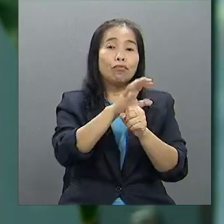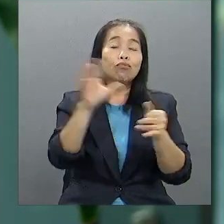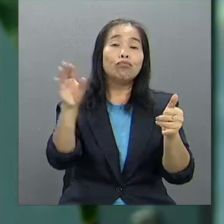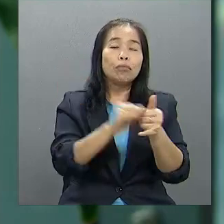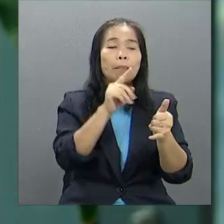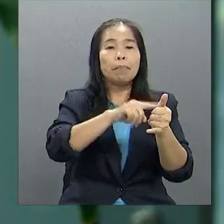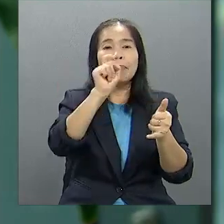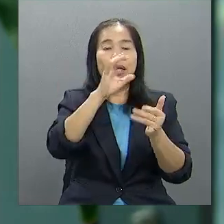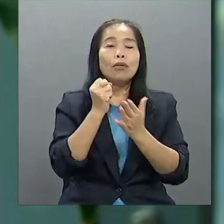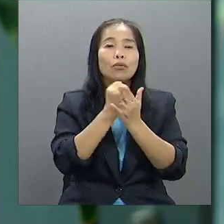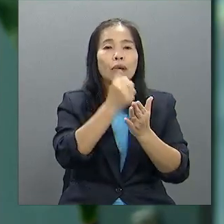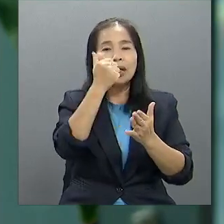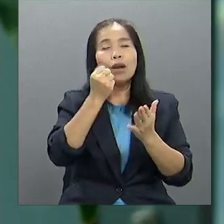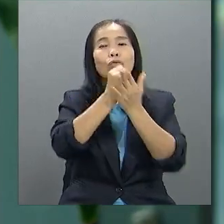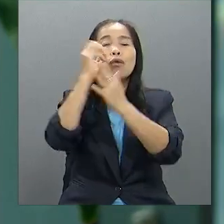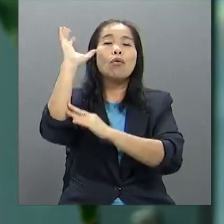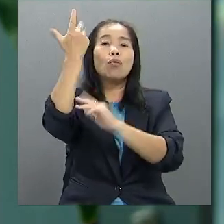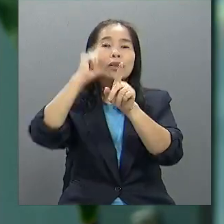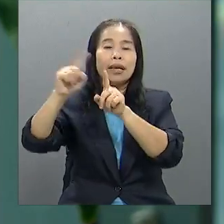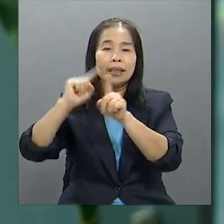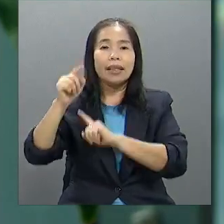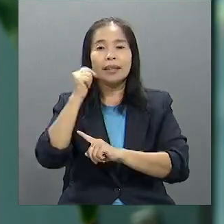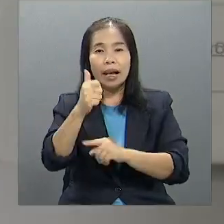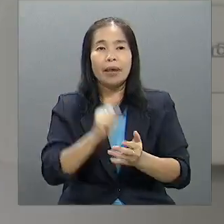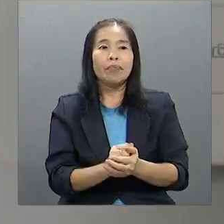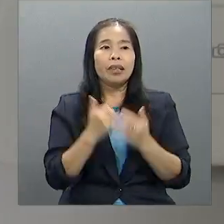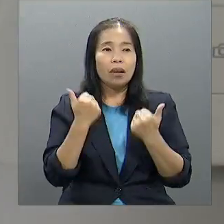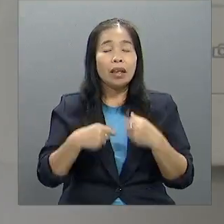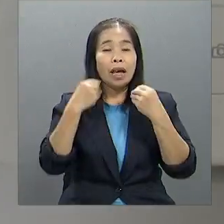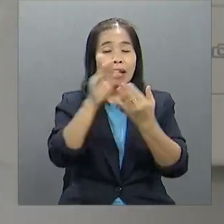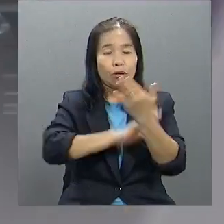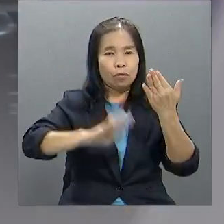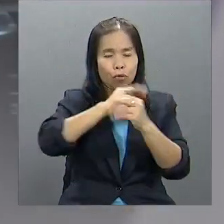คนอื่นๆอีกนะครับเพราะฉะนั้นท่านเหล่านี้จะเป็นผู้กล้าที่จะมาช่วยเรา